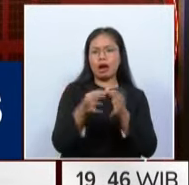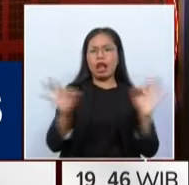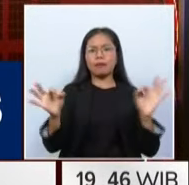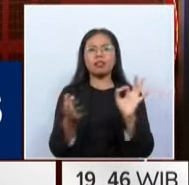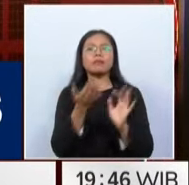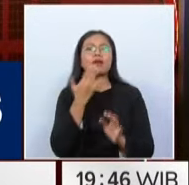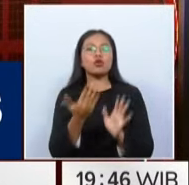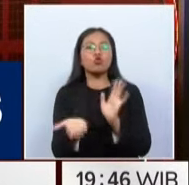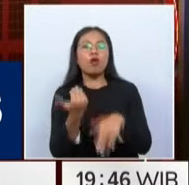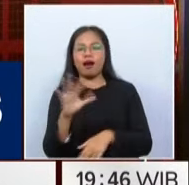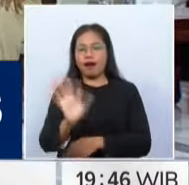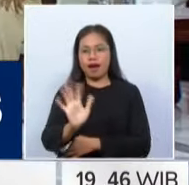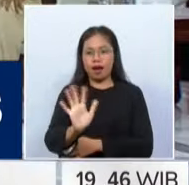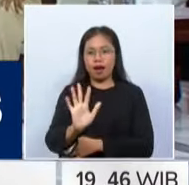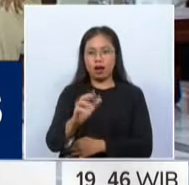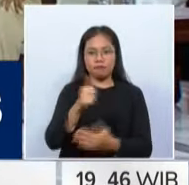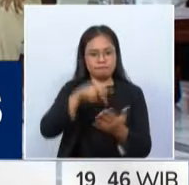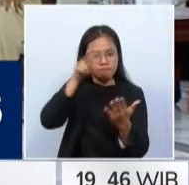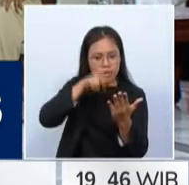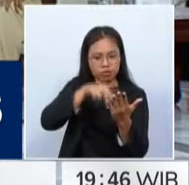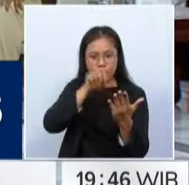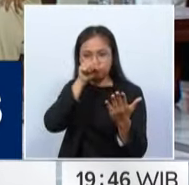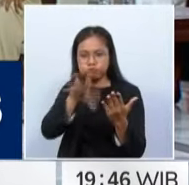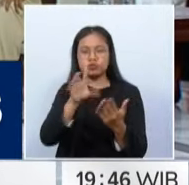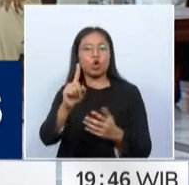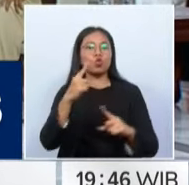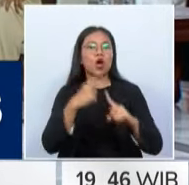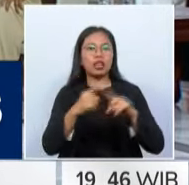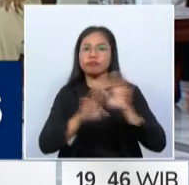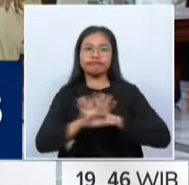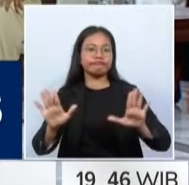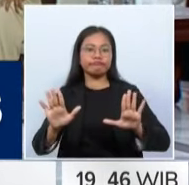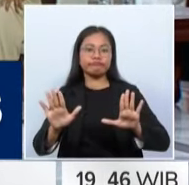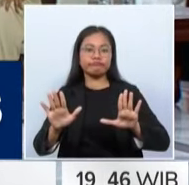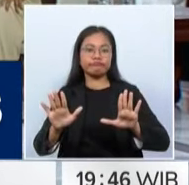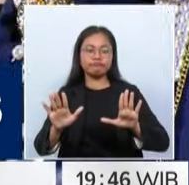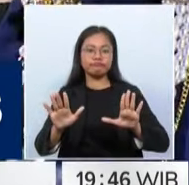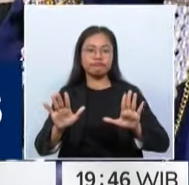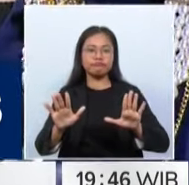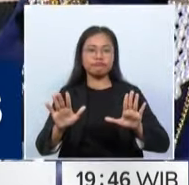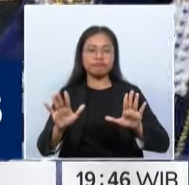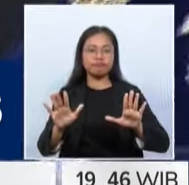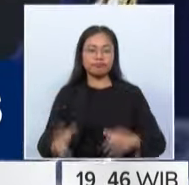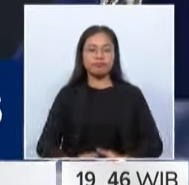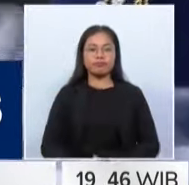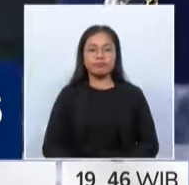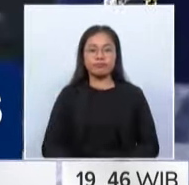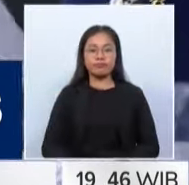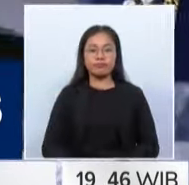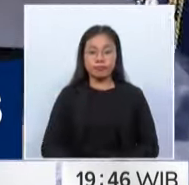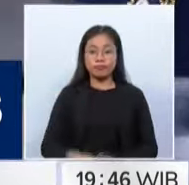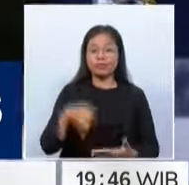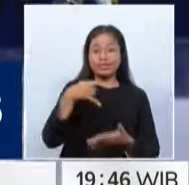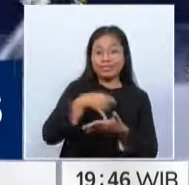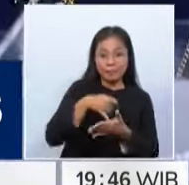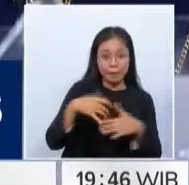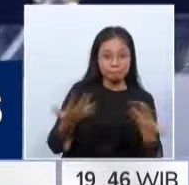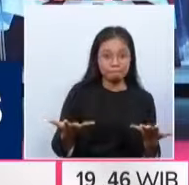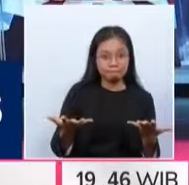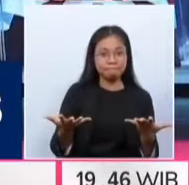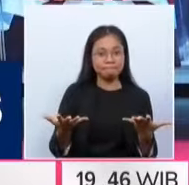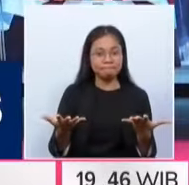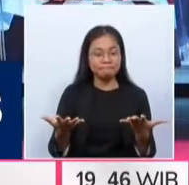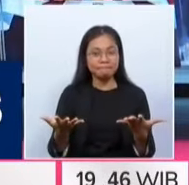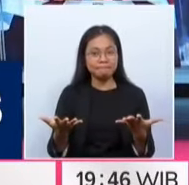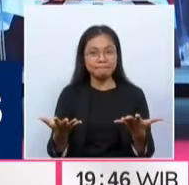akan kami bacakan satu kali silakan dibuka anisailihat Apa isi pertanyaannya baik peran